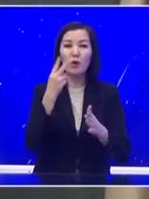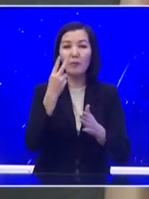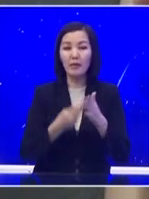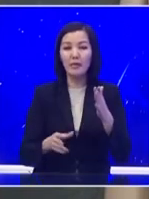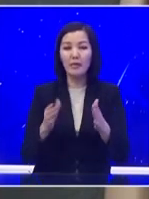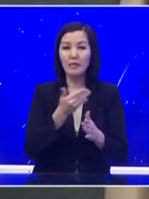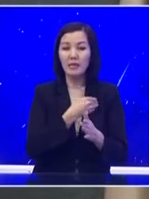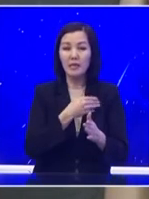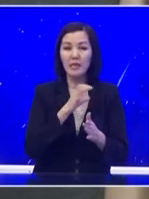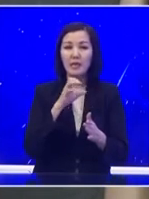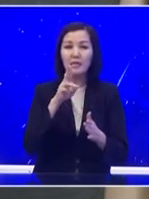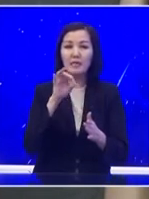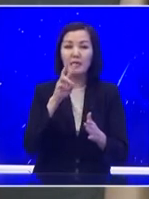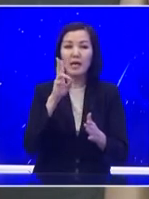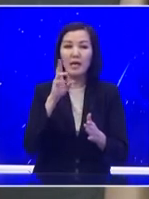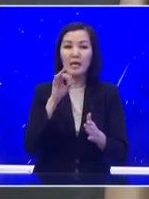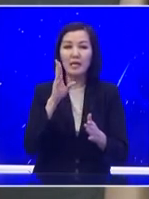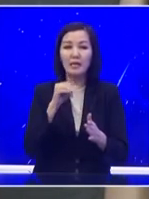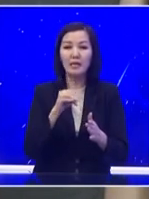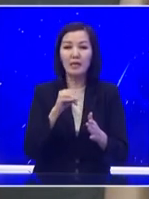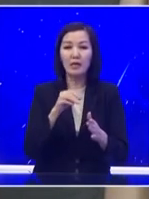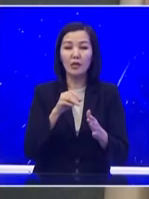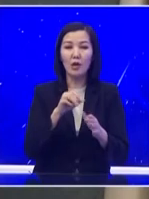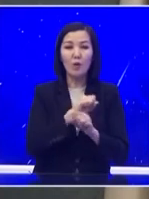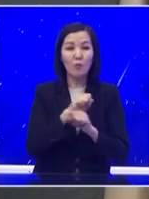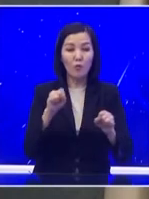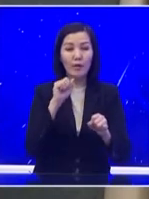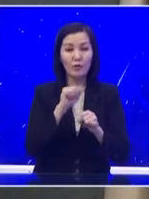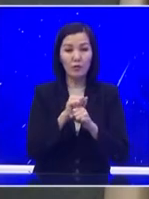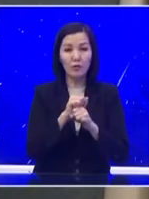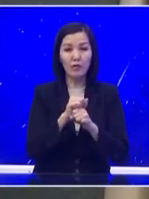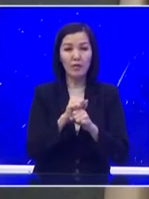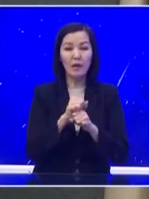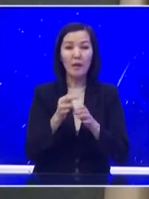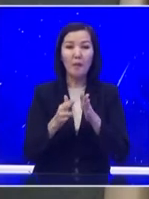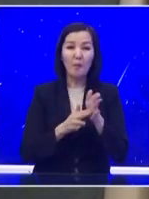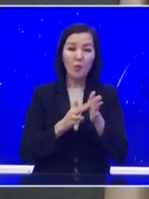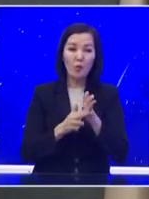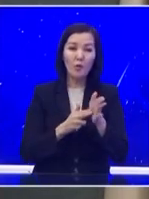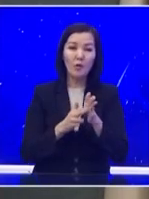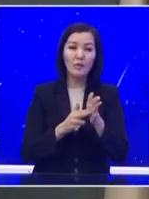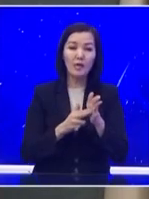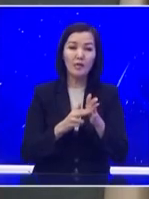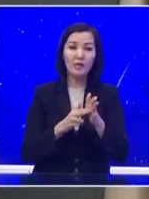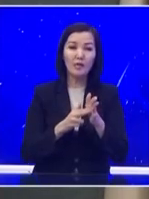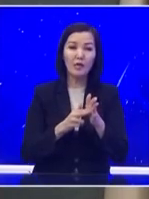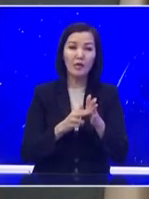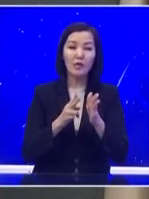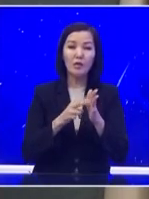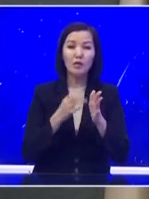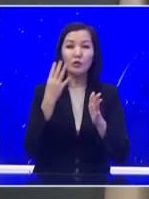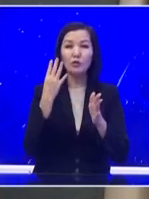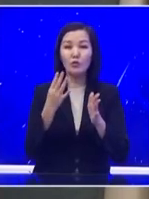Бірақ Сталиннің көмекшісі Молотов мұның геноцид екенін айтып тоқтатты. Артынша пойыз жылжи бастады. 3 паровозда 704